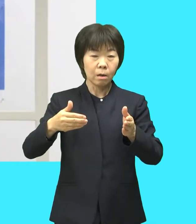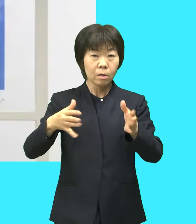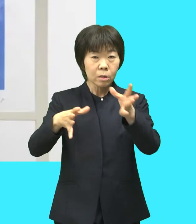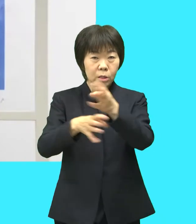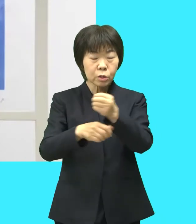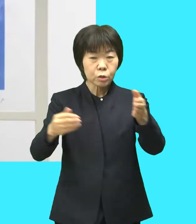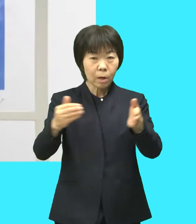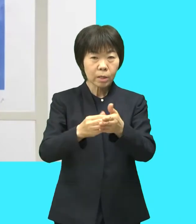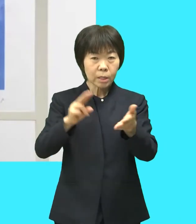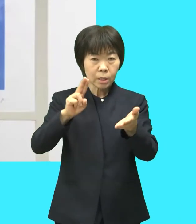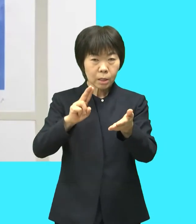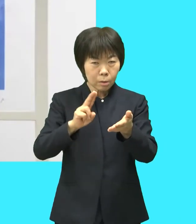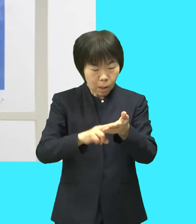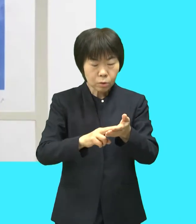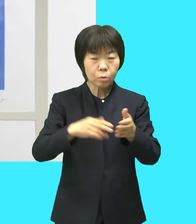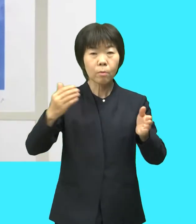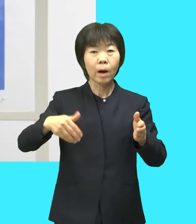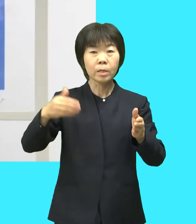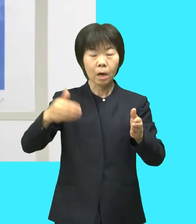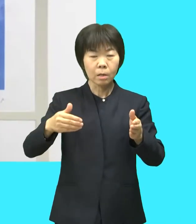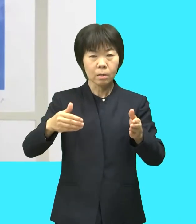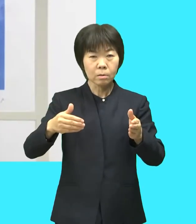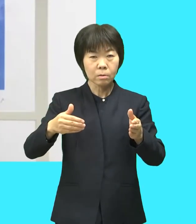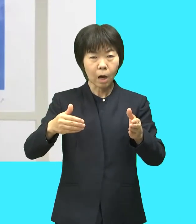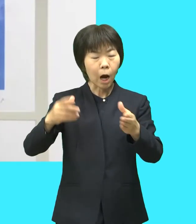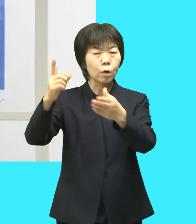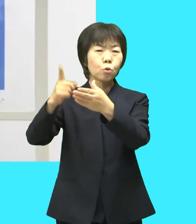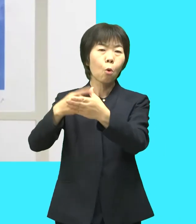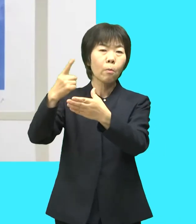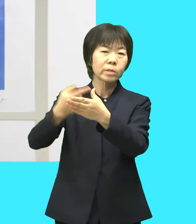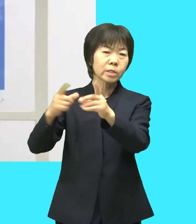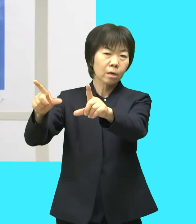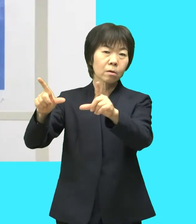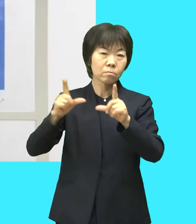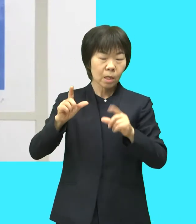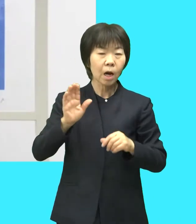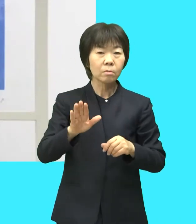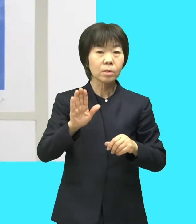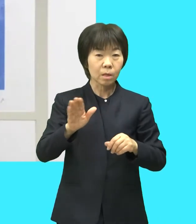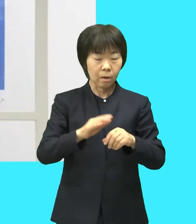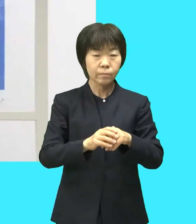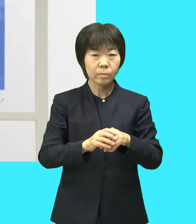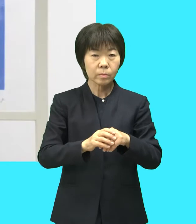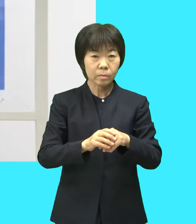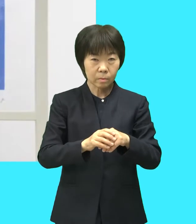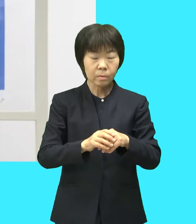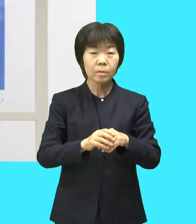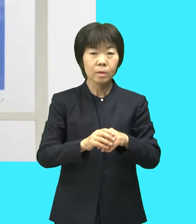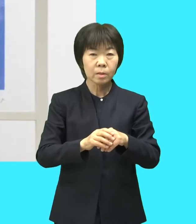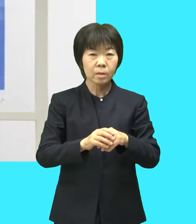するかっていうのも決めてませんというですね、かなりのんびりした対応なんですけれども、取材